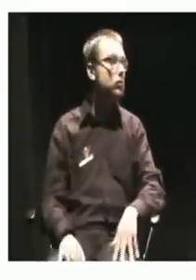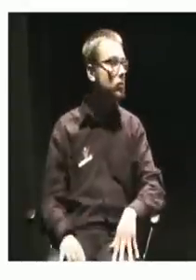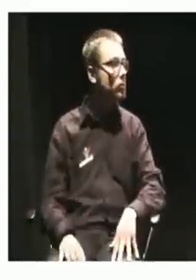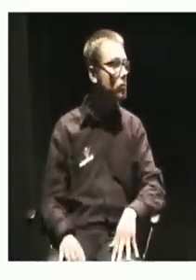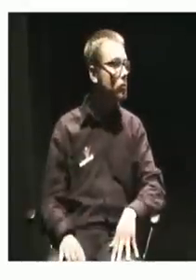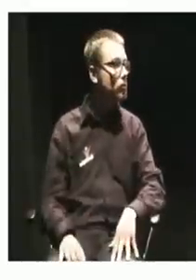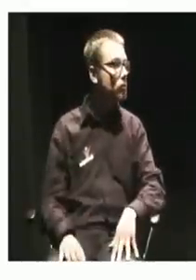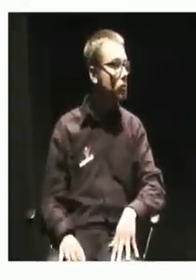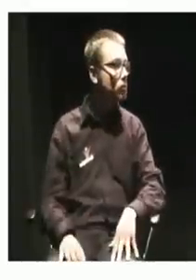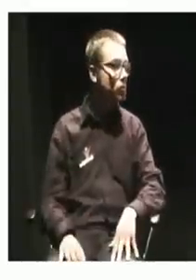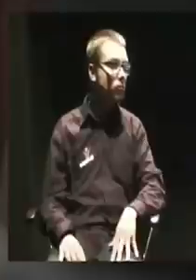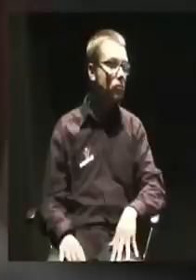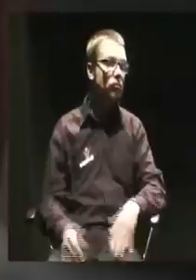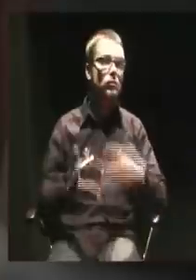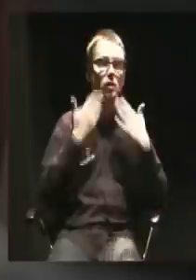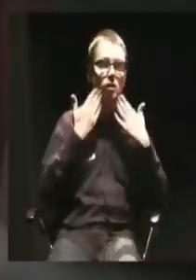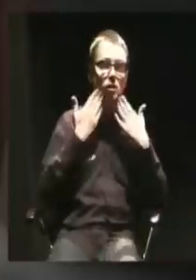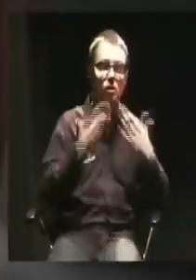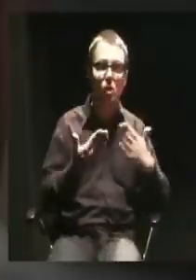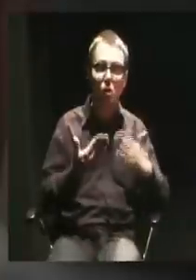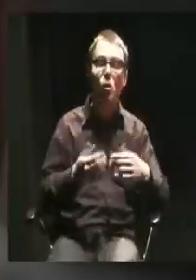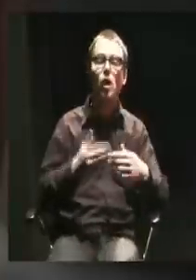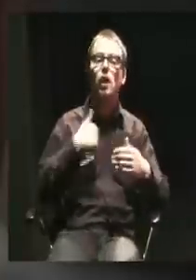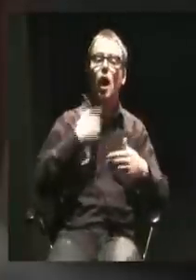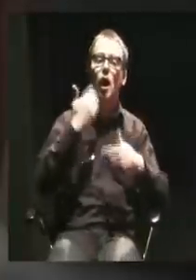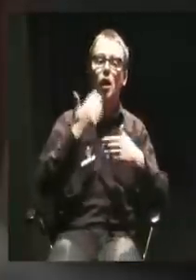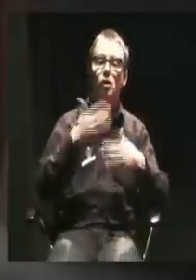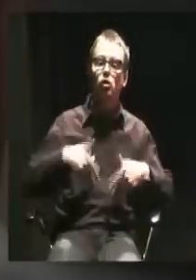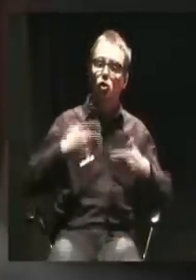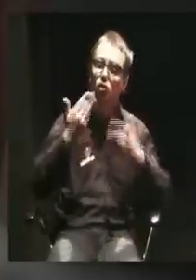ci lepiej urodzeni trafią tutaj. Dziękuję wam bardzo, życzę powodzenia i dbajcie o siebie.